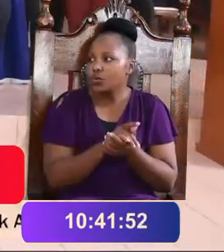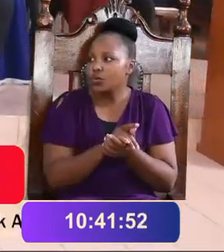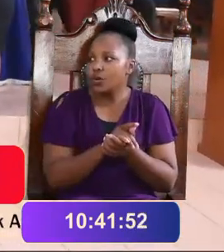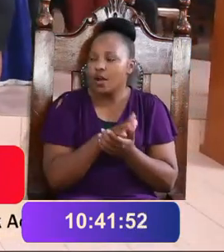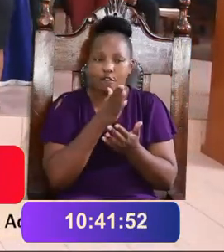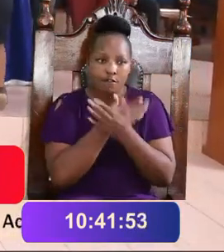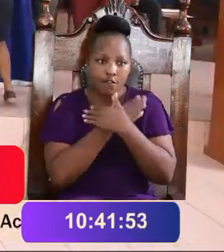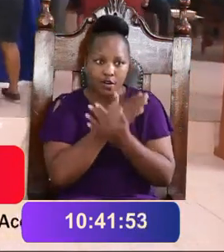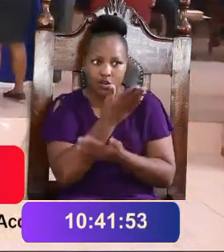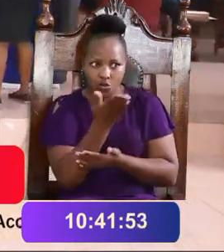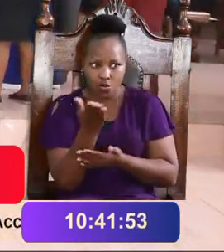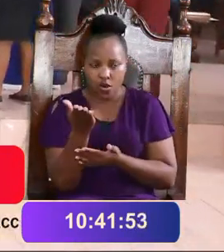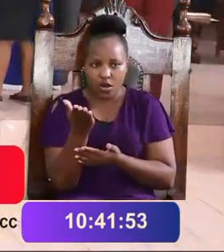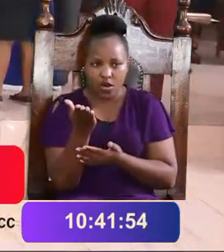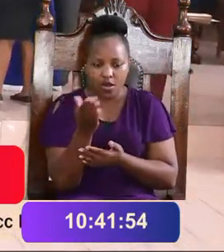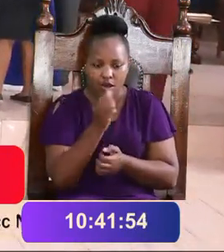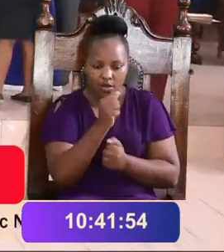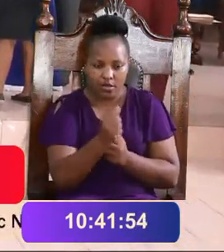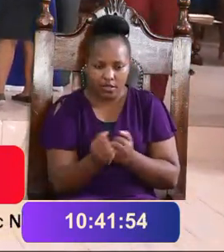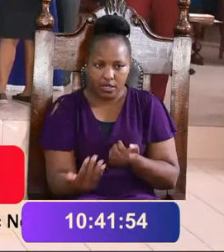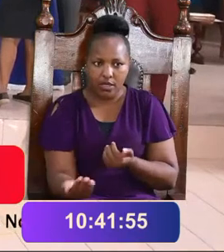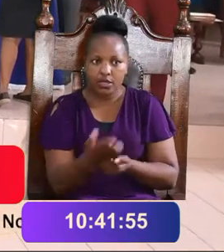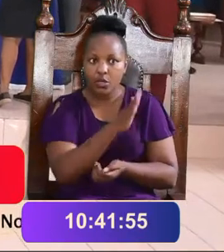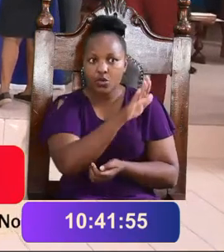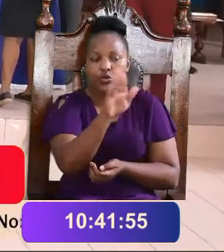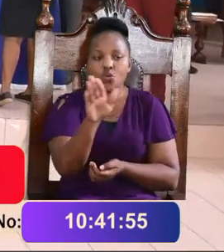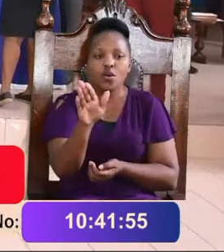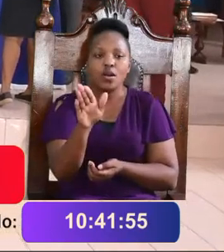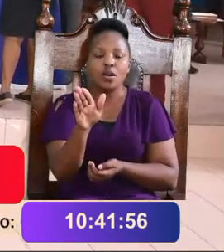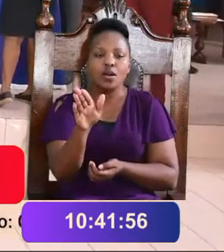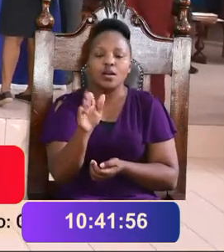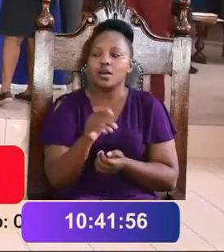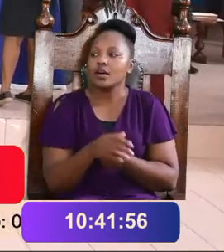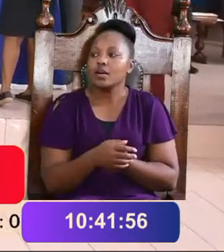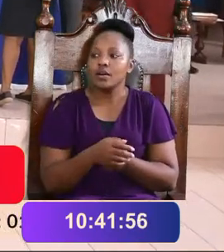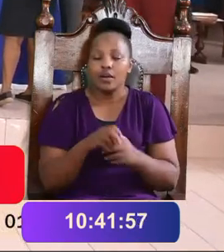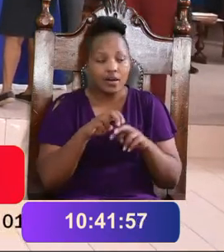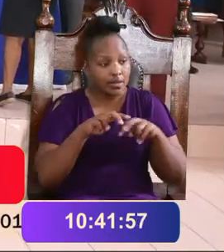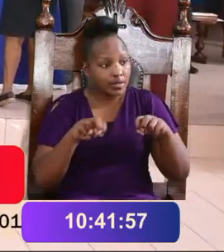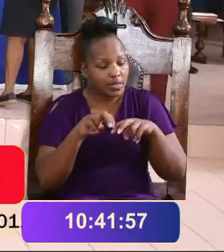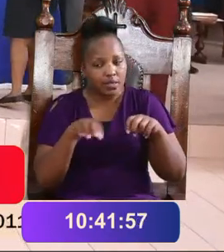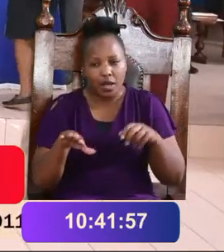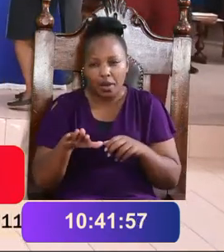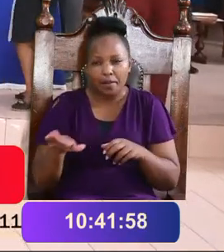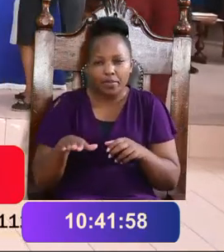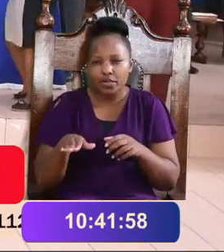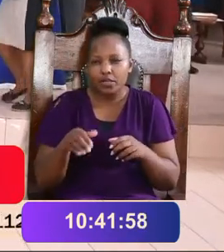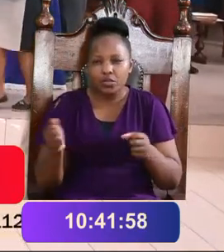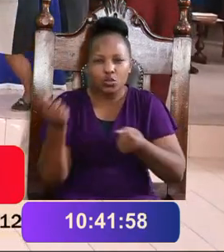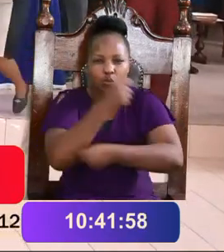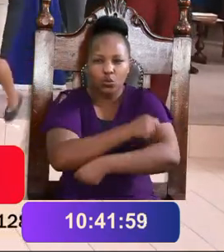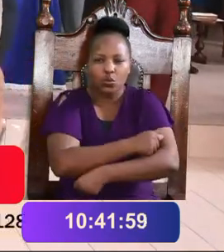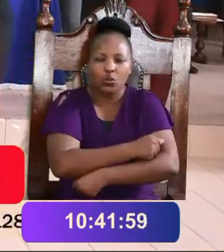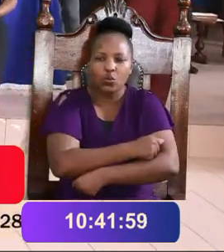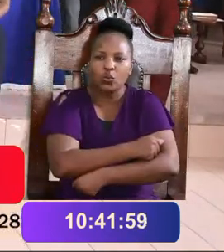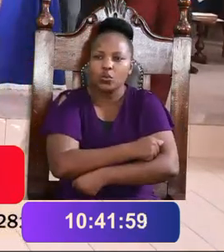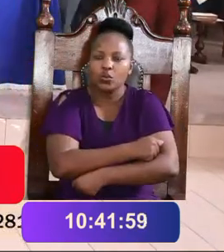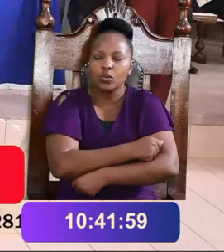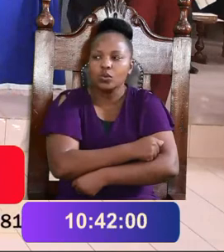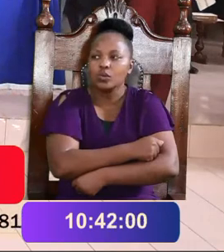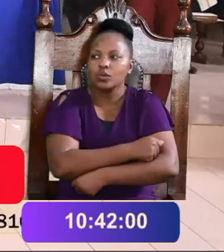Rafiki yako, mjukuu wako, mpwa wako, akitafuta nafasi ya kujiunga na darasa